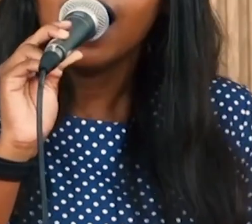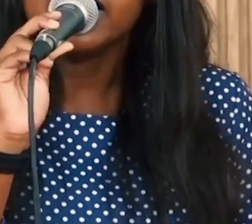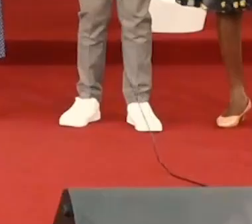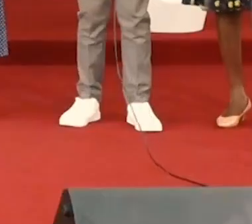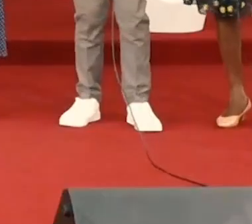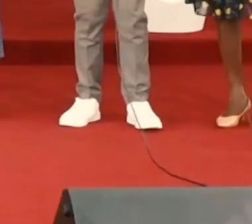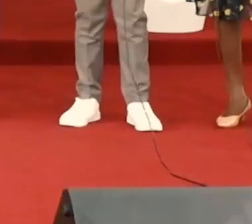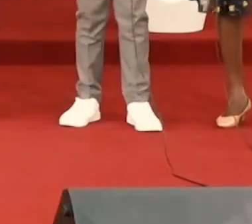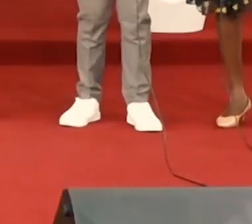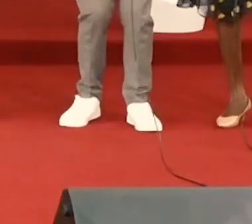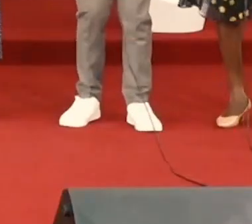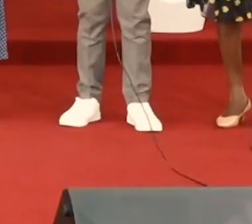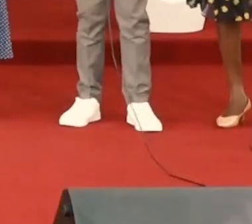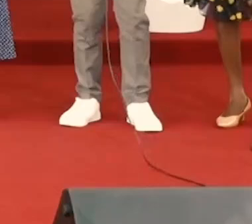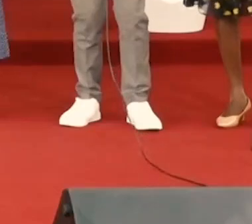na